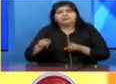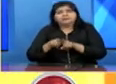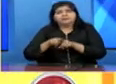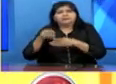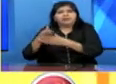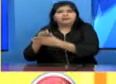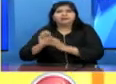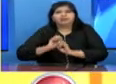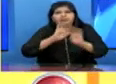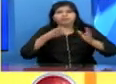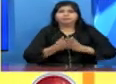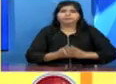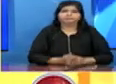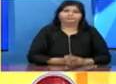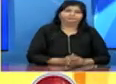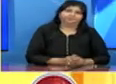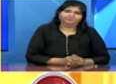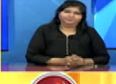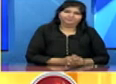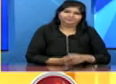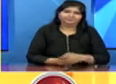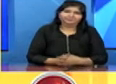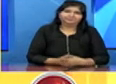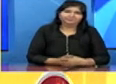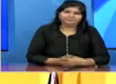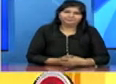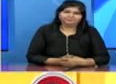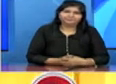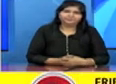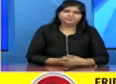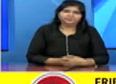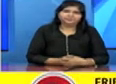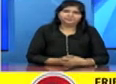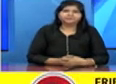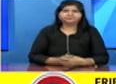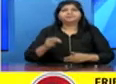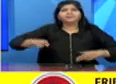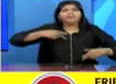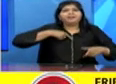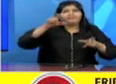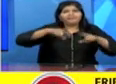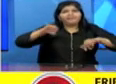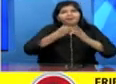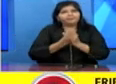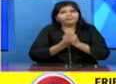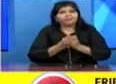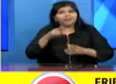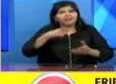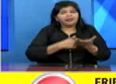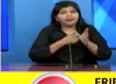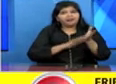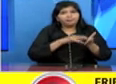बहुत बहुत शुभकामनाएं आपको। थैंक यू। थैंक यू भैया, थैंक्स अ लॉट। थैंक यू। साथियों, जैसा कि राम ने बताया कि